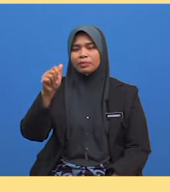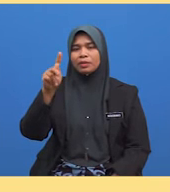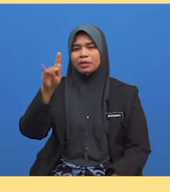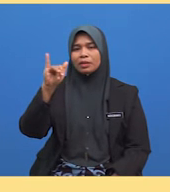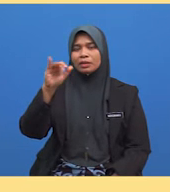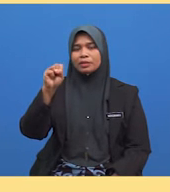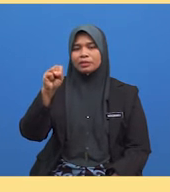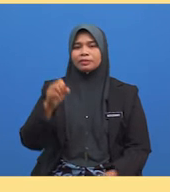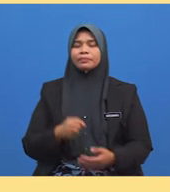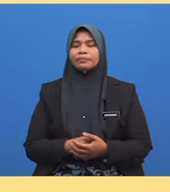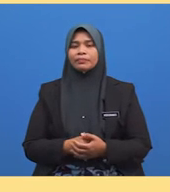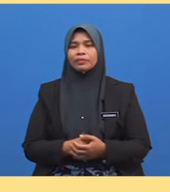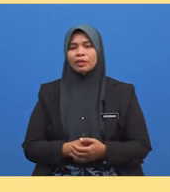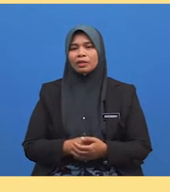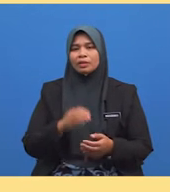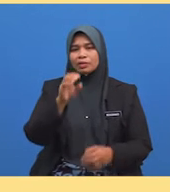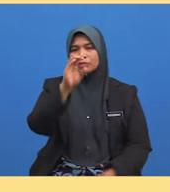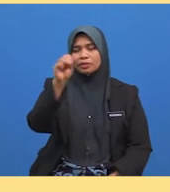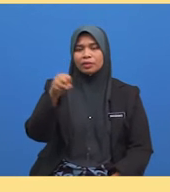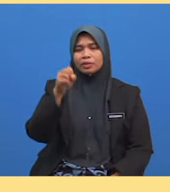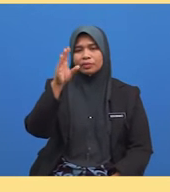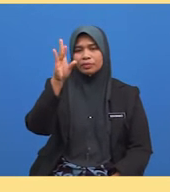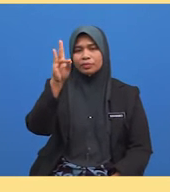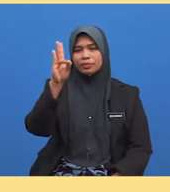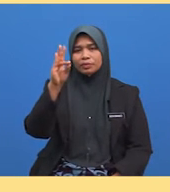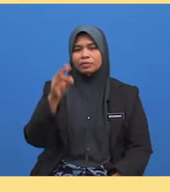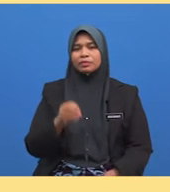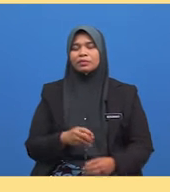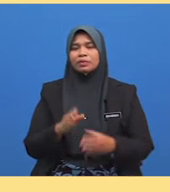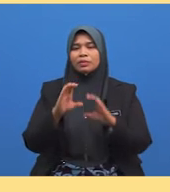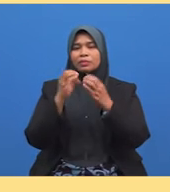Soalan seterusnya, terangkan pengelasan tumbuhan berbunga.